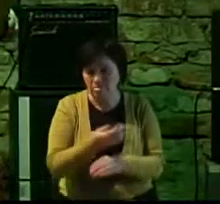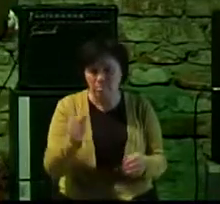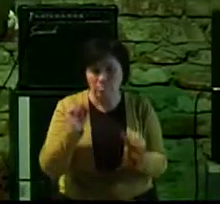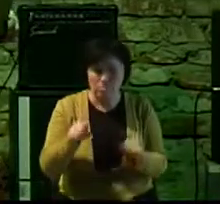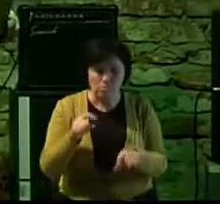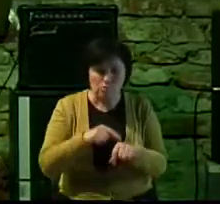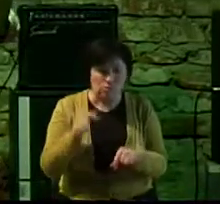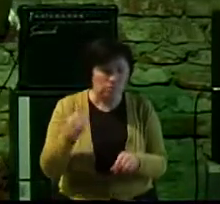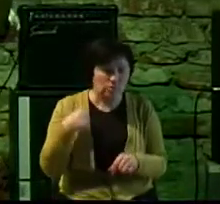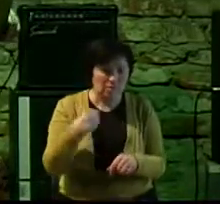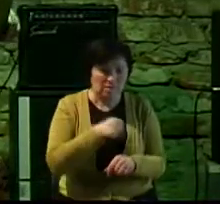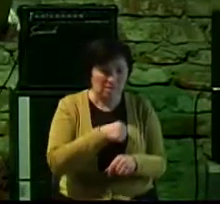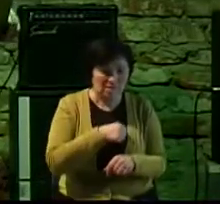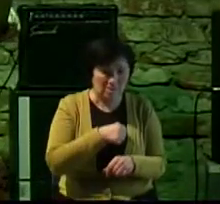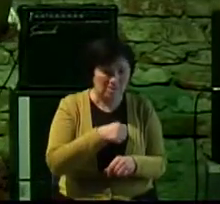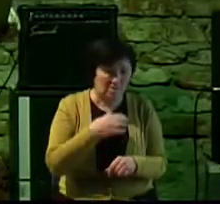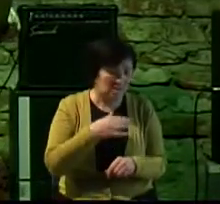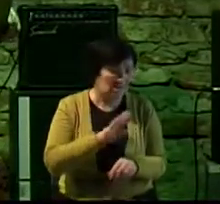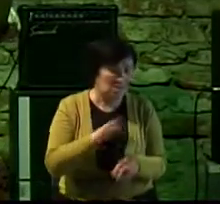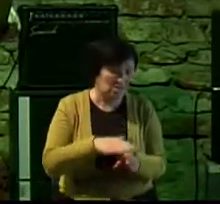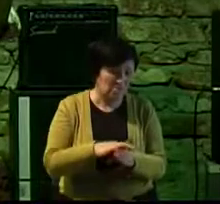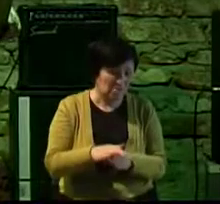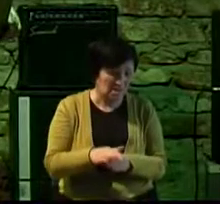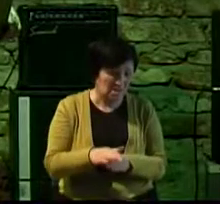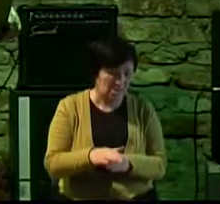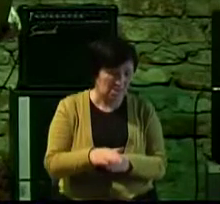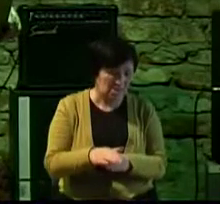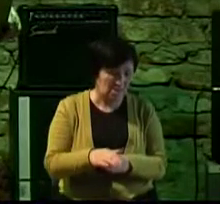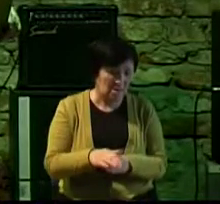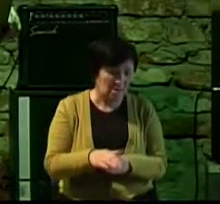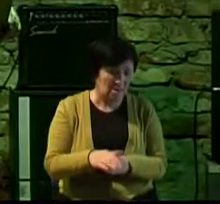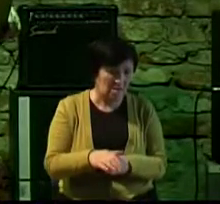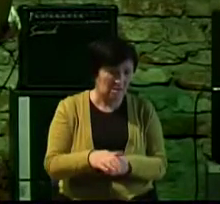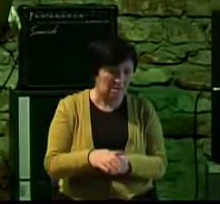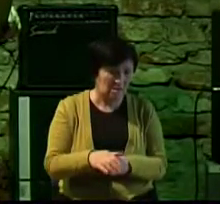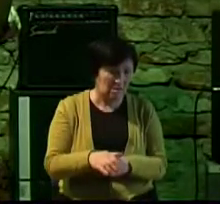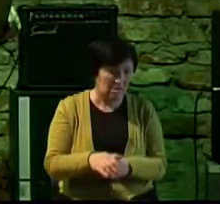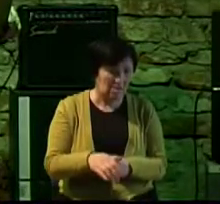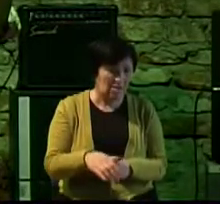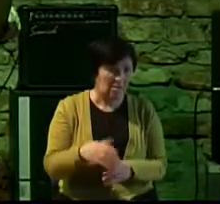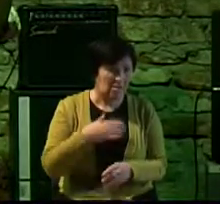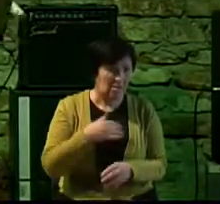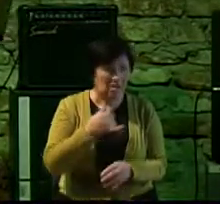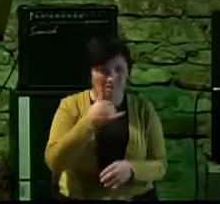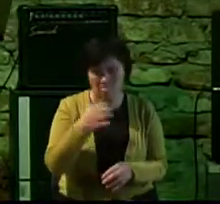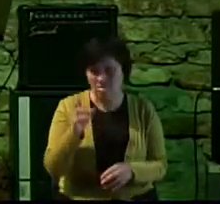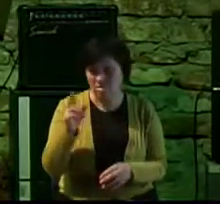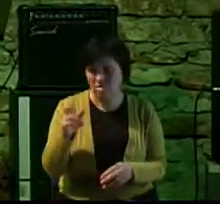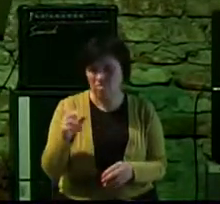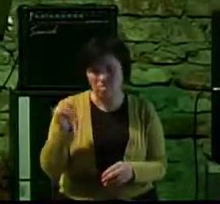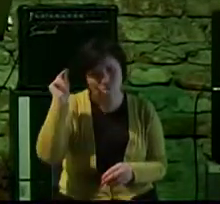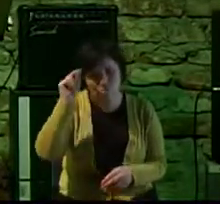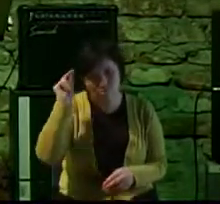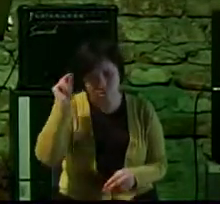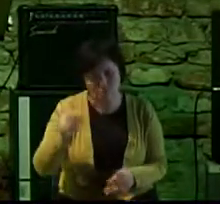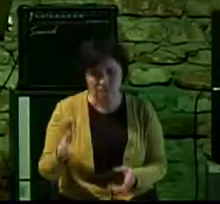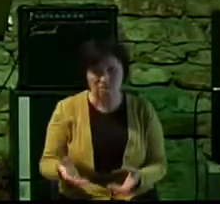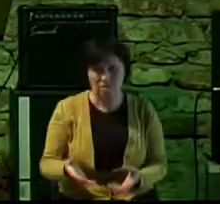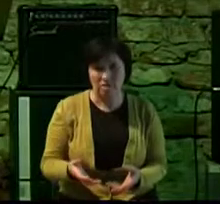что мы сами несовершенные, что мы не те люди, которые могут кого-то наставить